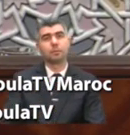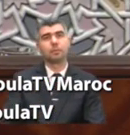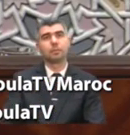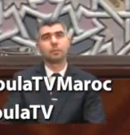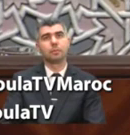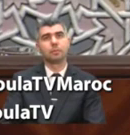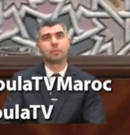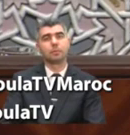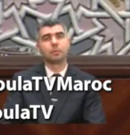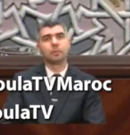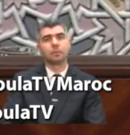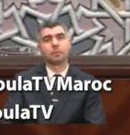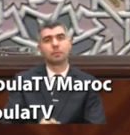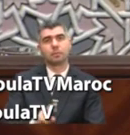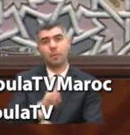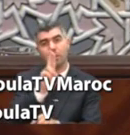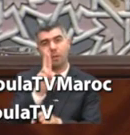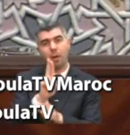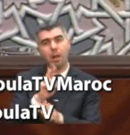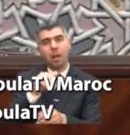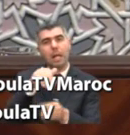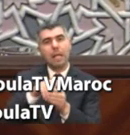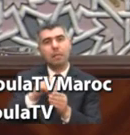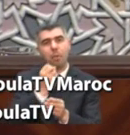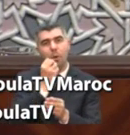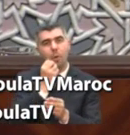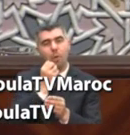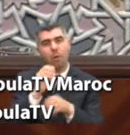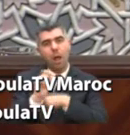تفضلوا السيد النائب من الفريق الحركي.